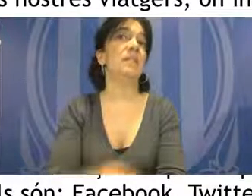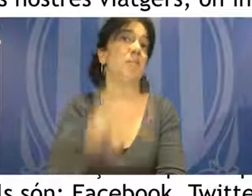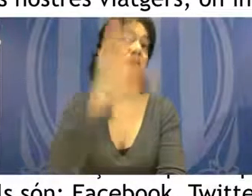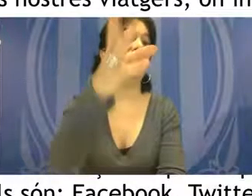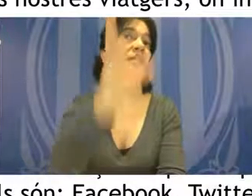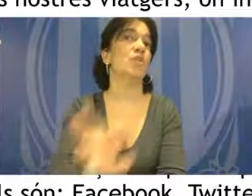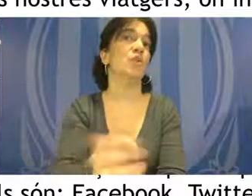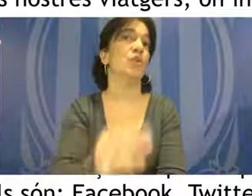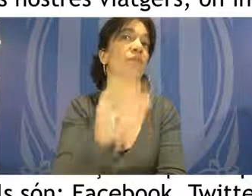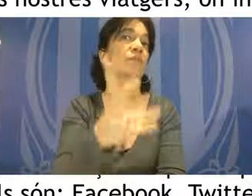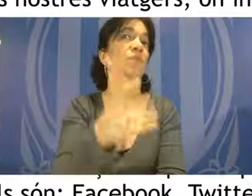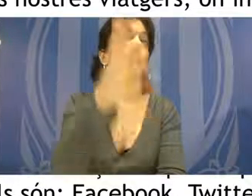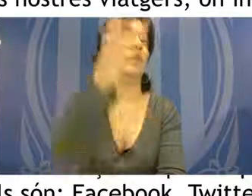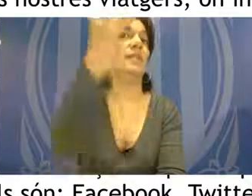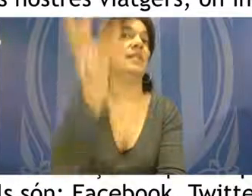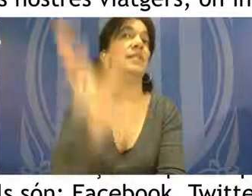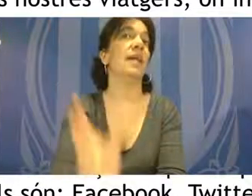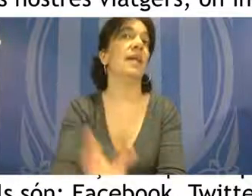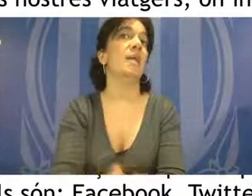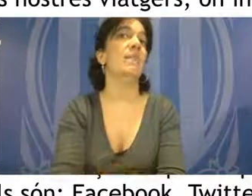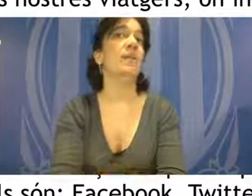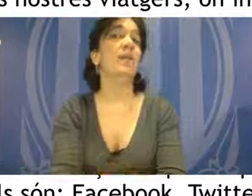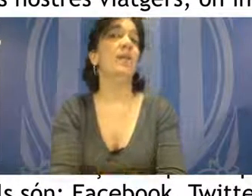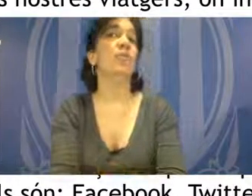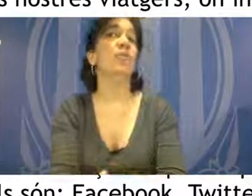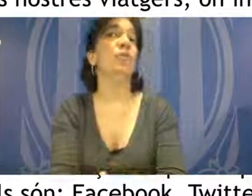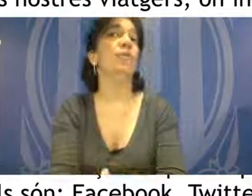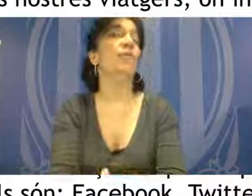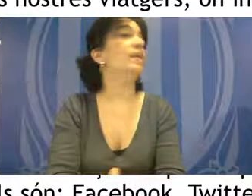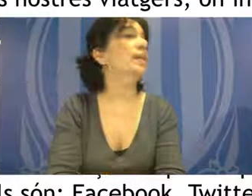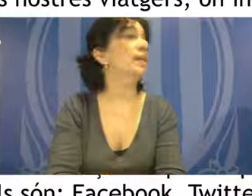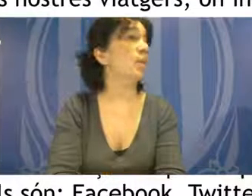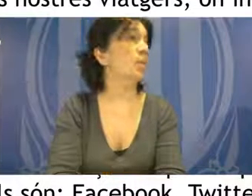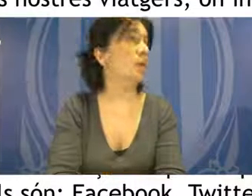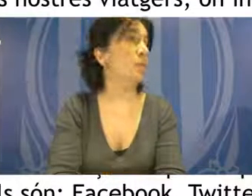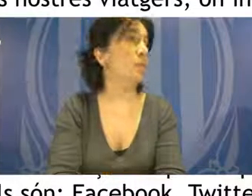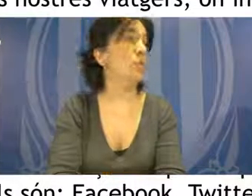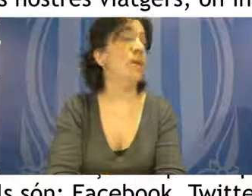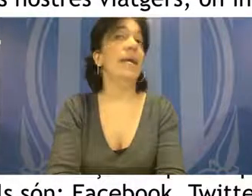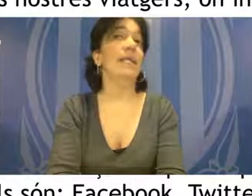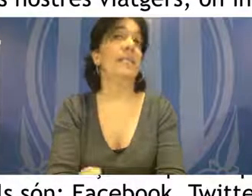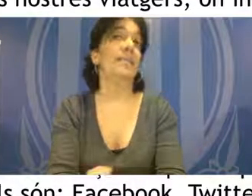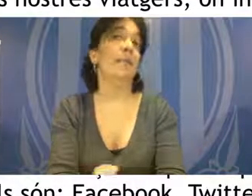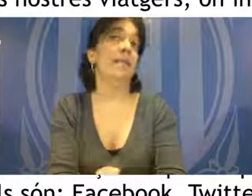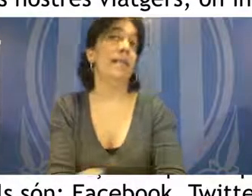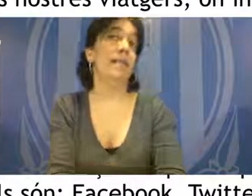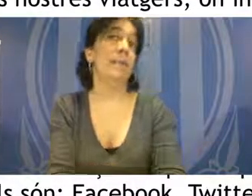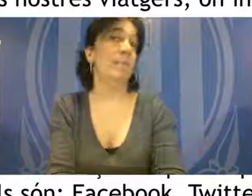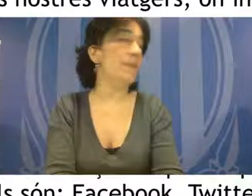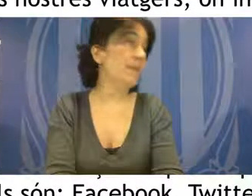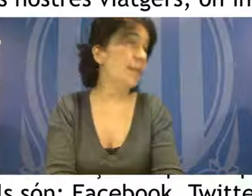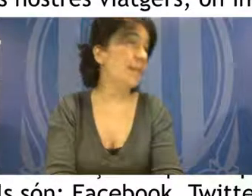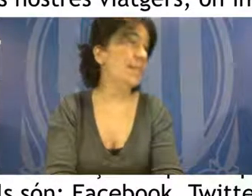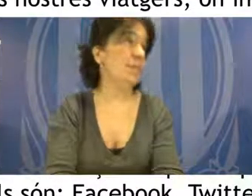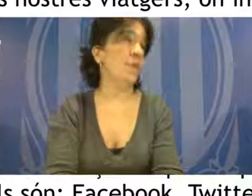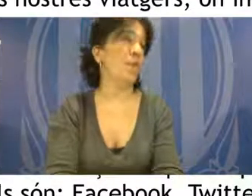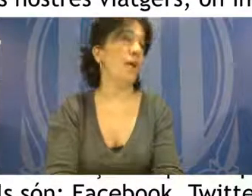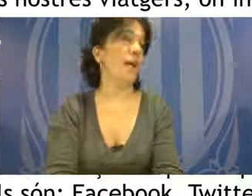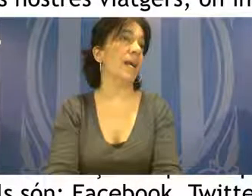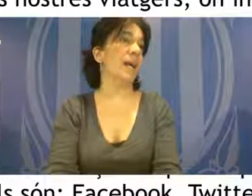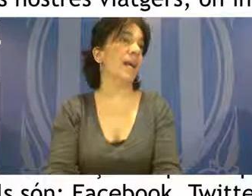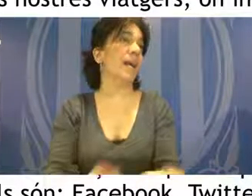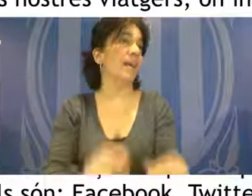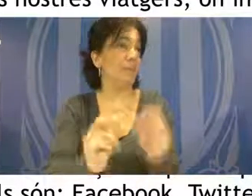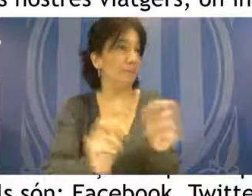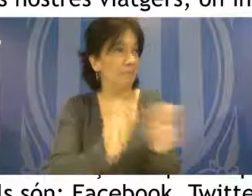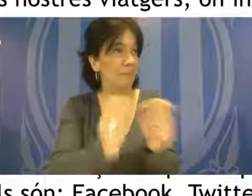pàgines o perfils que són Facebook, Twitter, Instagram, YouTube, Flickr i Google+. Estem treballant també en Pinterest, però